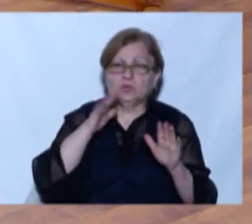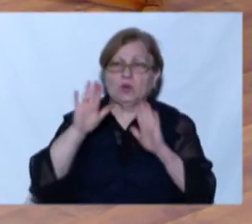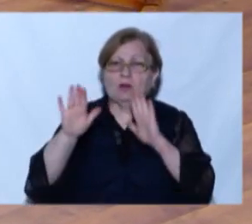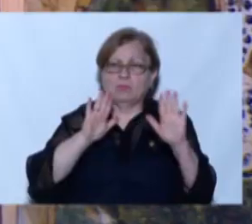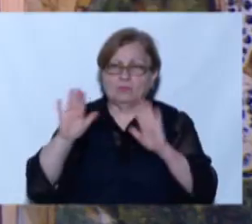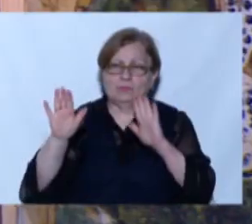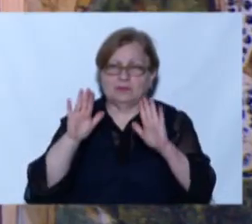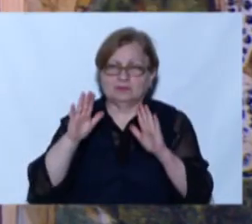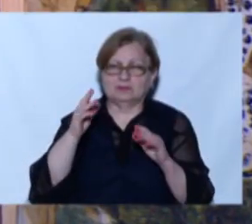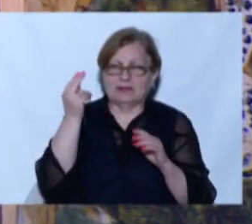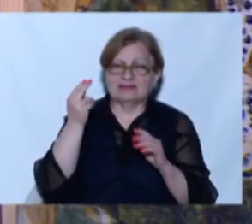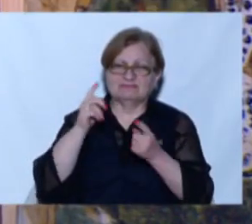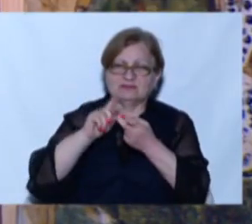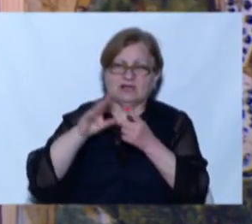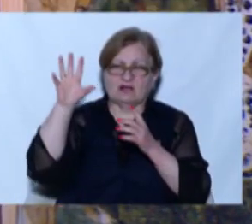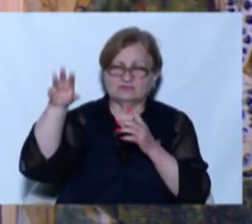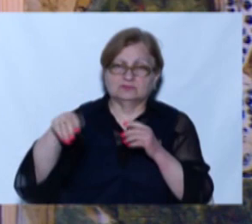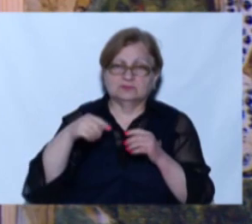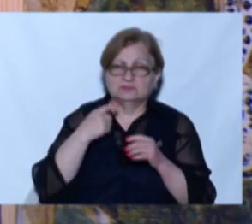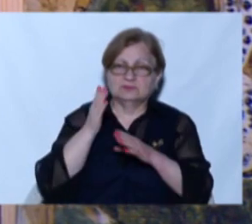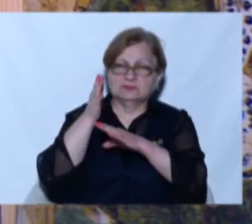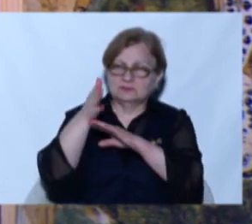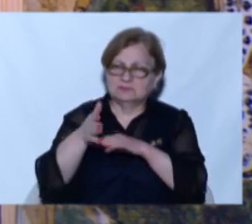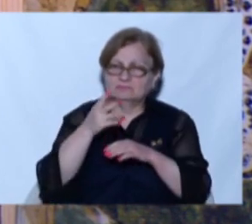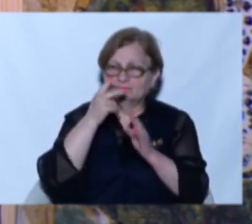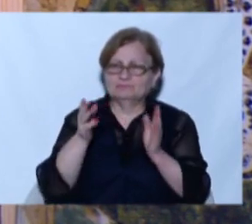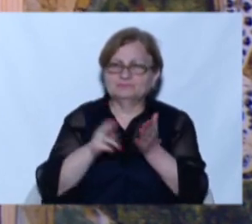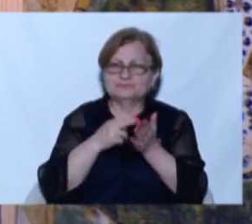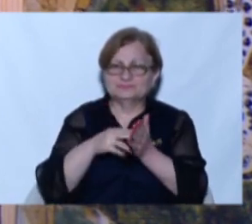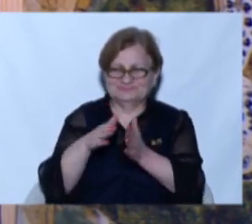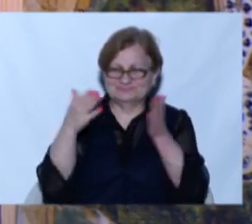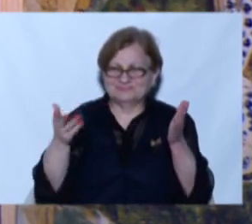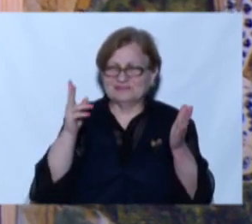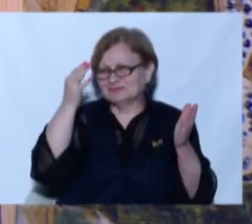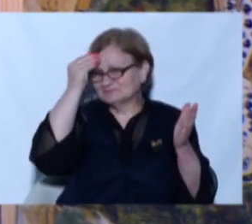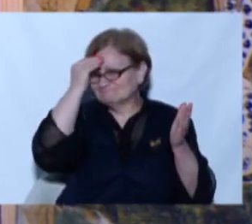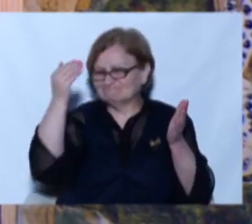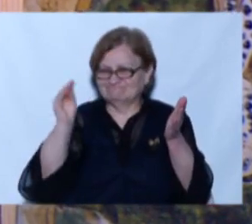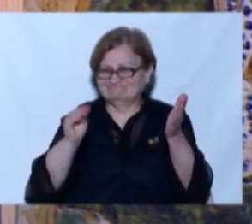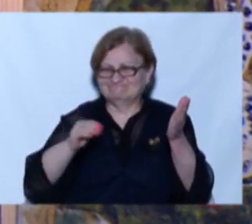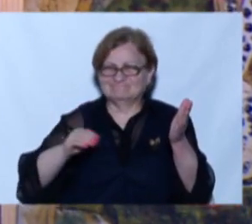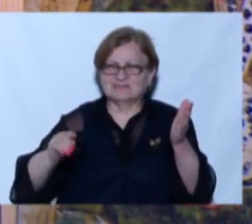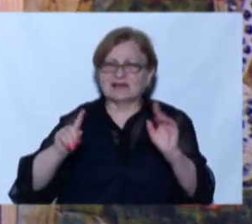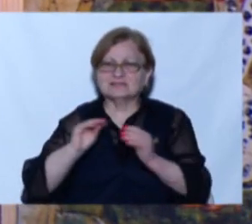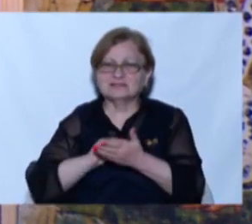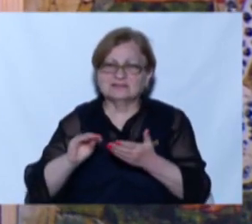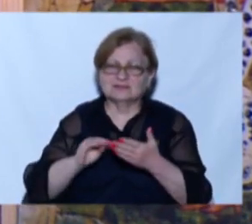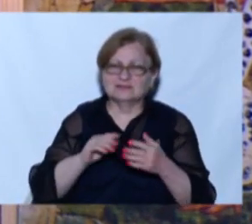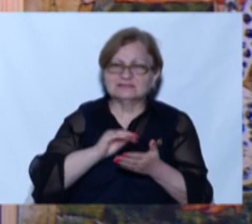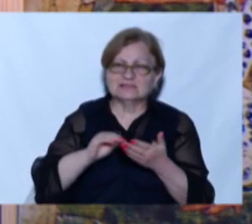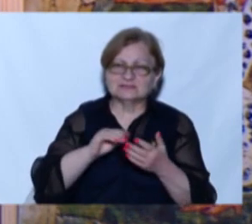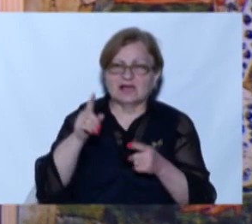კავშირში. მივედი ერთ დღეს და ვხედავ შთაბეჭდილებათა წიგნი გადაშლილია. მაინტერესებს ვინ იყო და აღმოვაჩინე. ძმაო